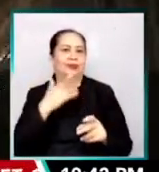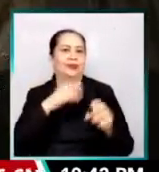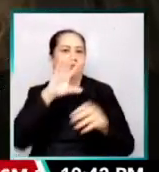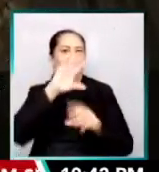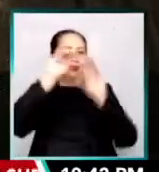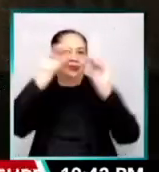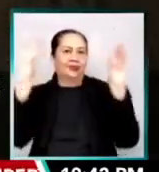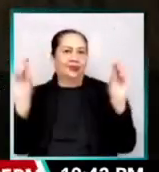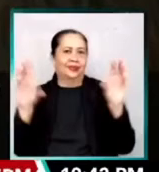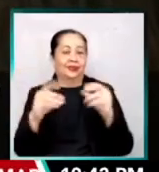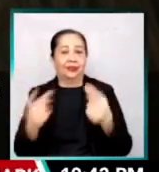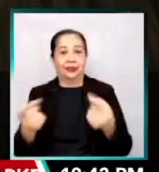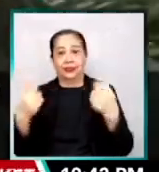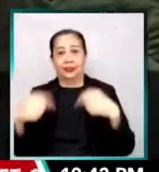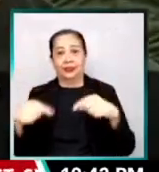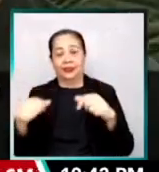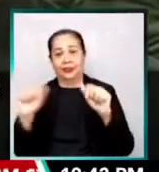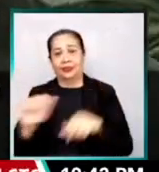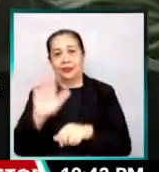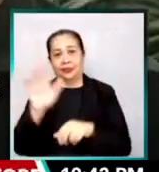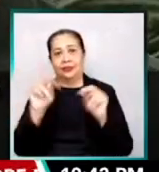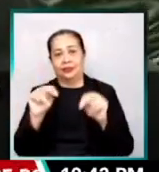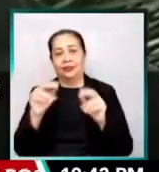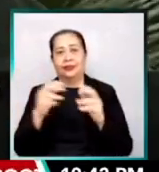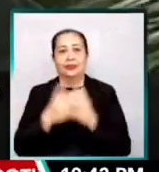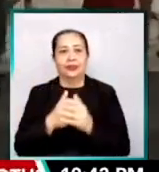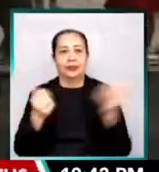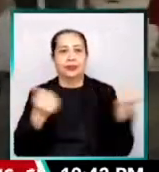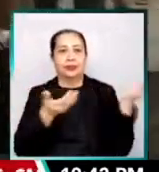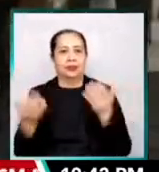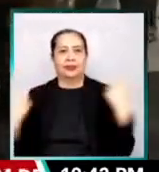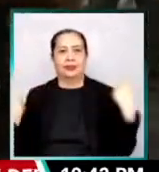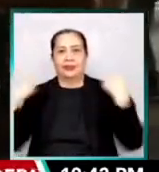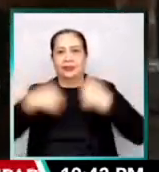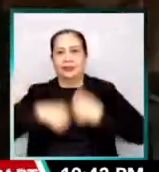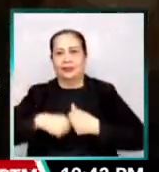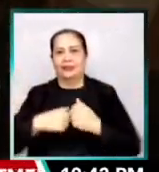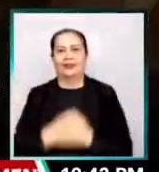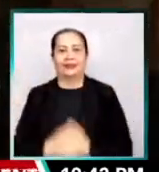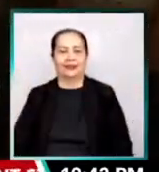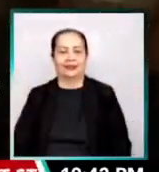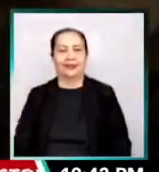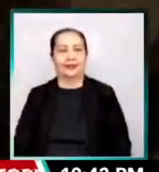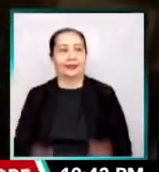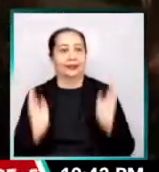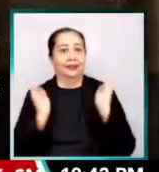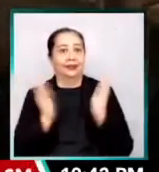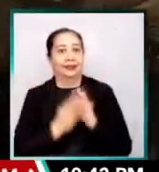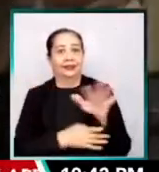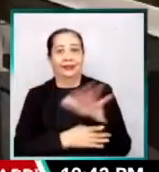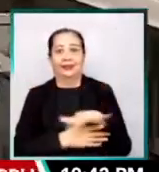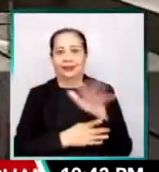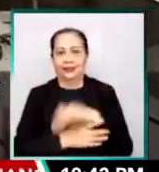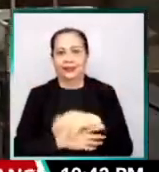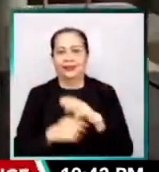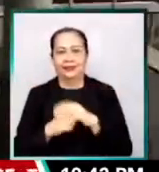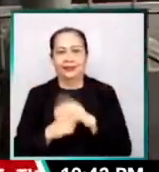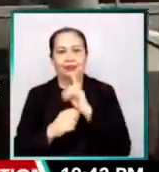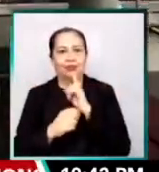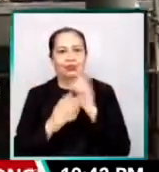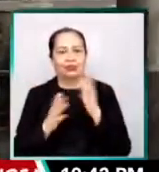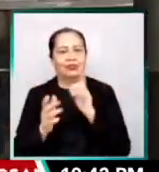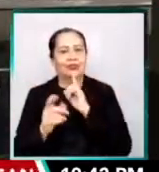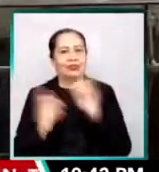mga pupunta po ng Antipolo, need po na mag-bring ng jacket. Ako magbabarkada namang ito, planado na raw talaga ang pagkikita